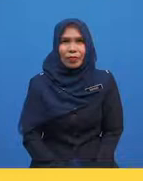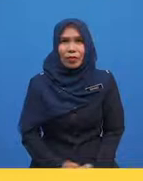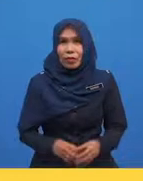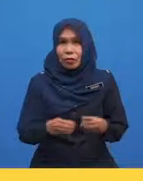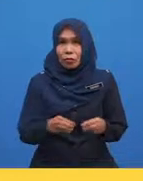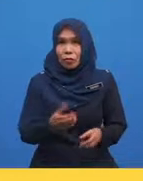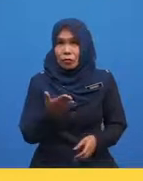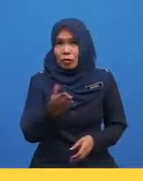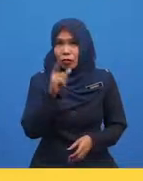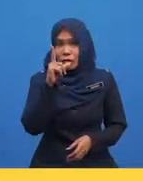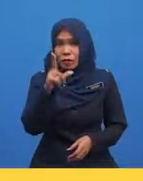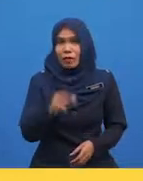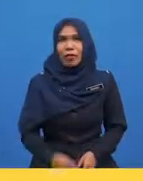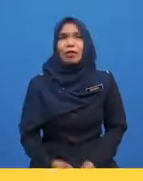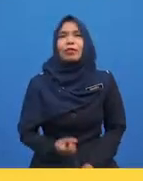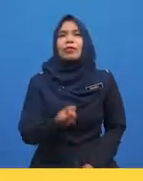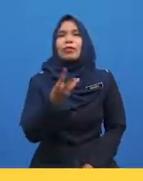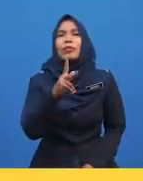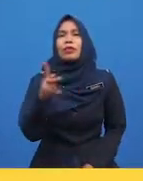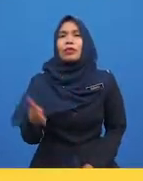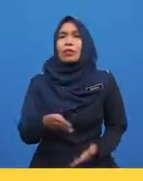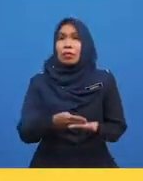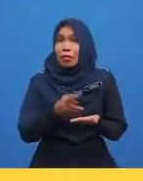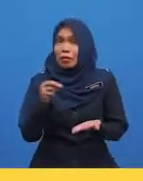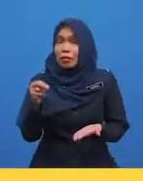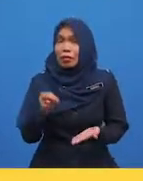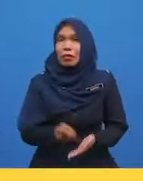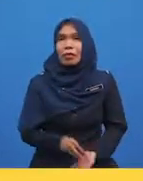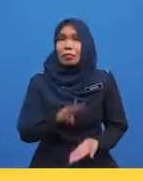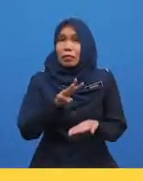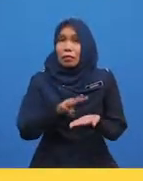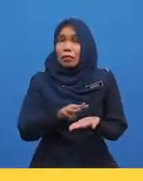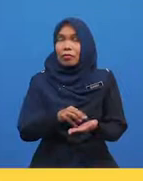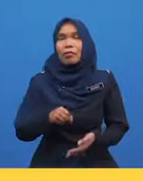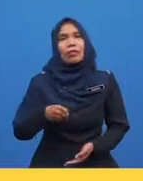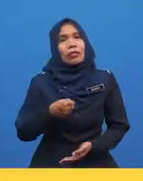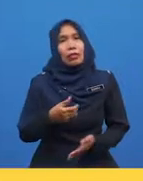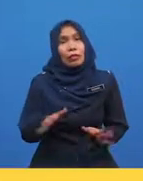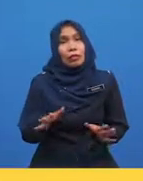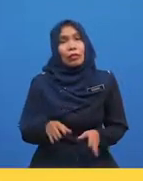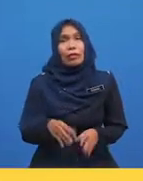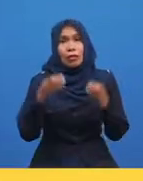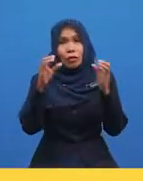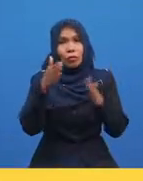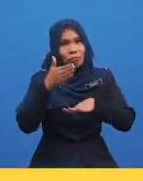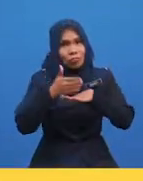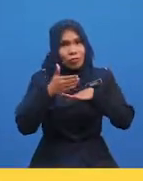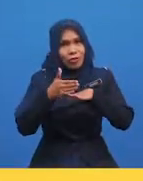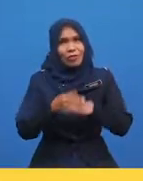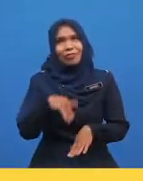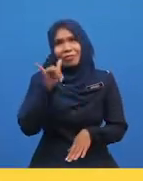Cuba kamu lihat berapakah bahagian wafer selepas cikgu potong.